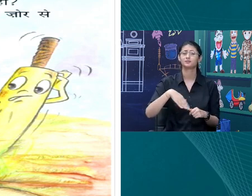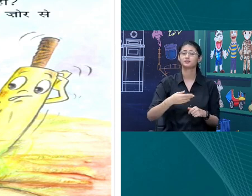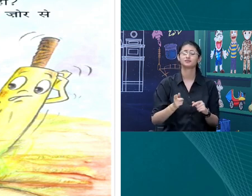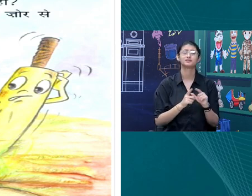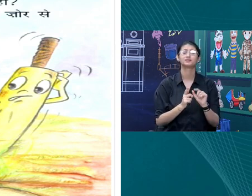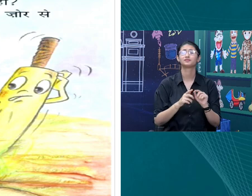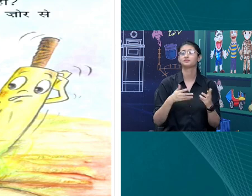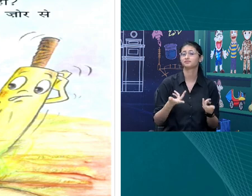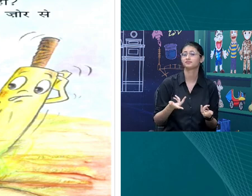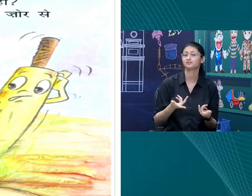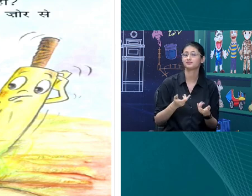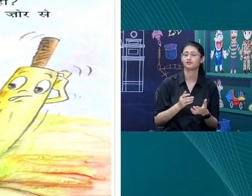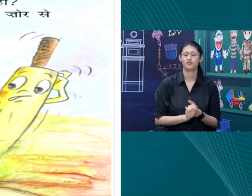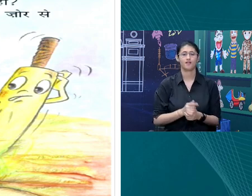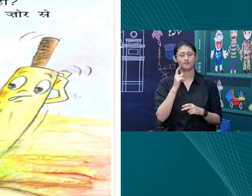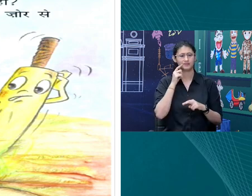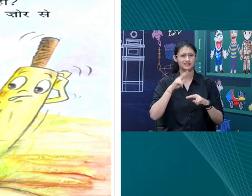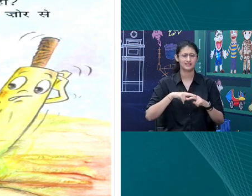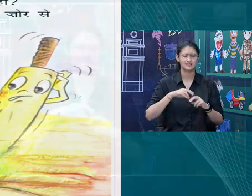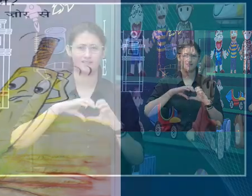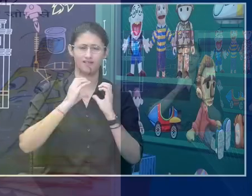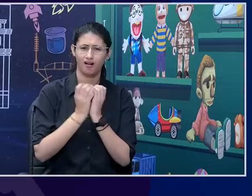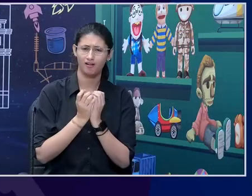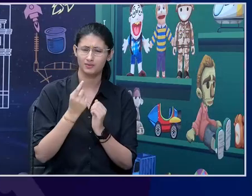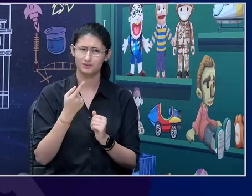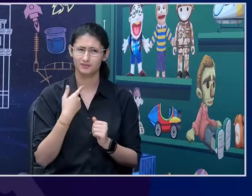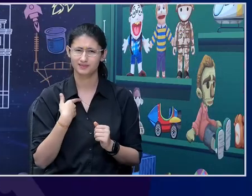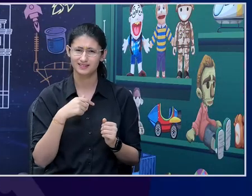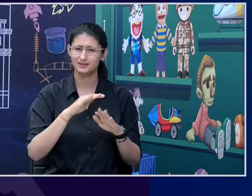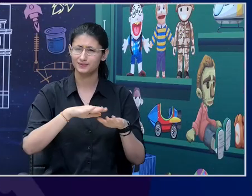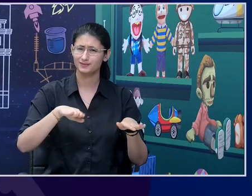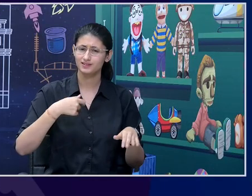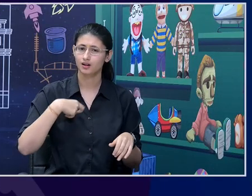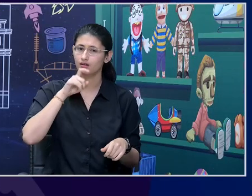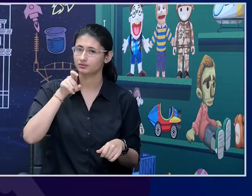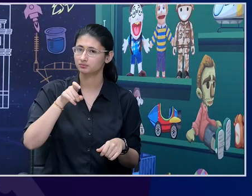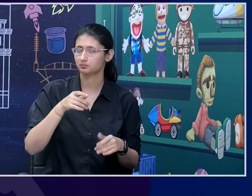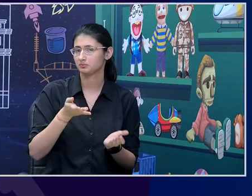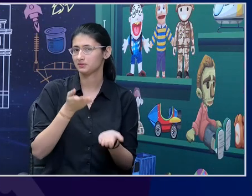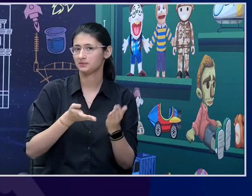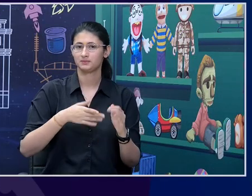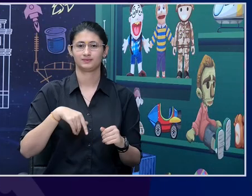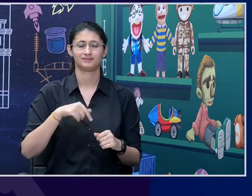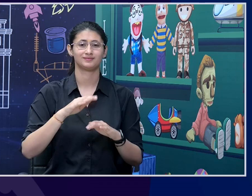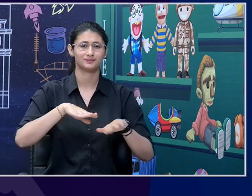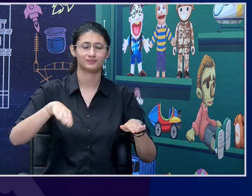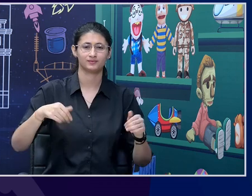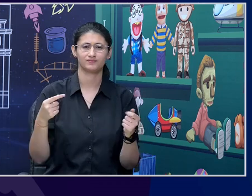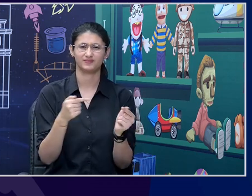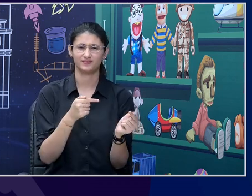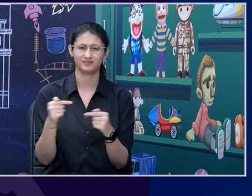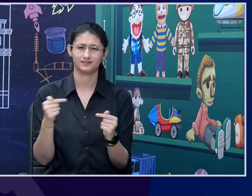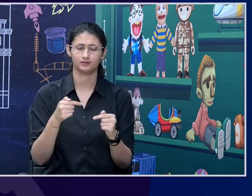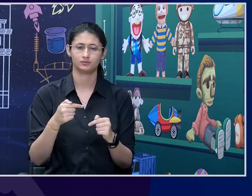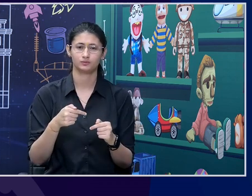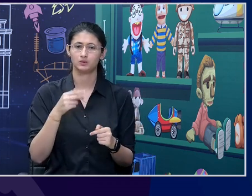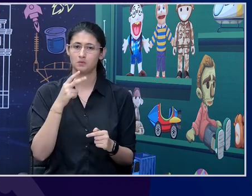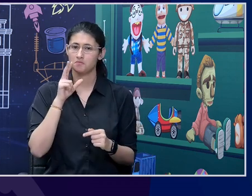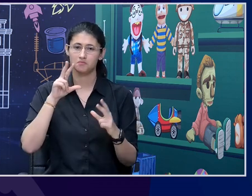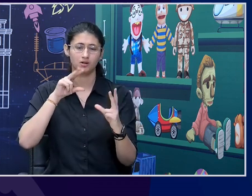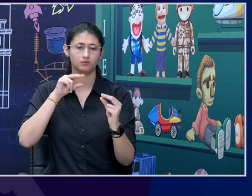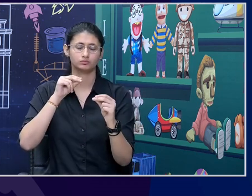सबसे पहले तो यह होगा की बातचीत बंद हो जाएगी बिल्कुल और आप कहेंगे की चलो ठीक है अब हमारा झगड़ा हो गया तो